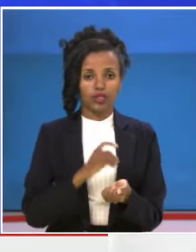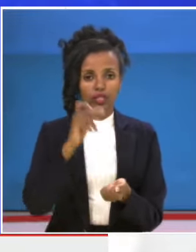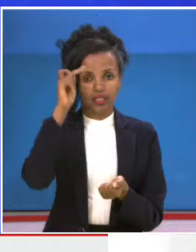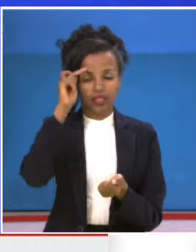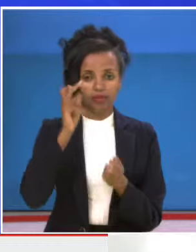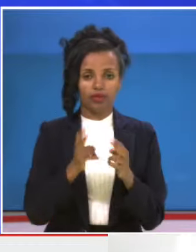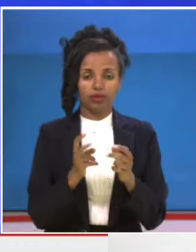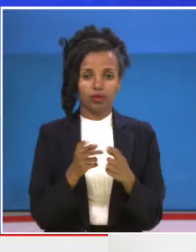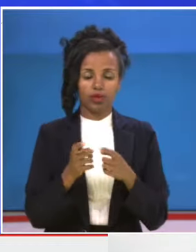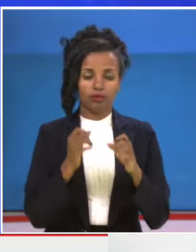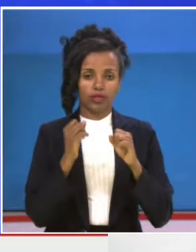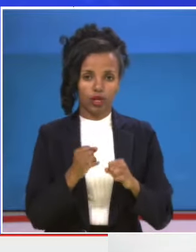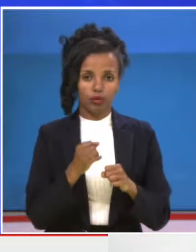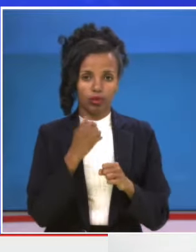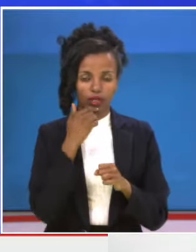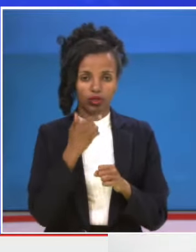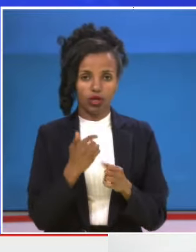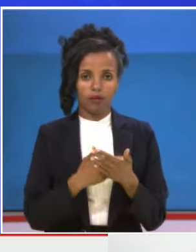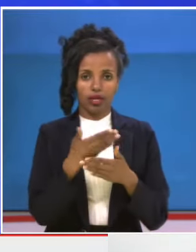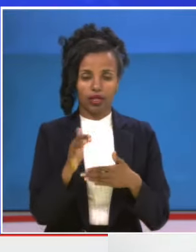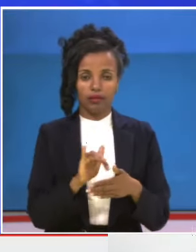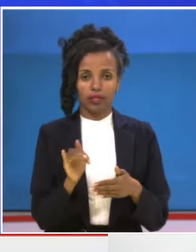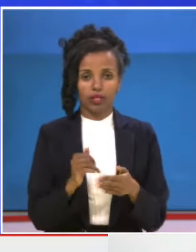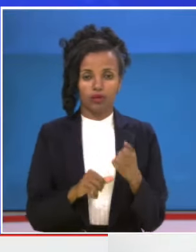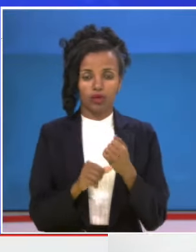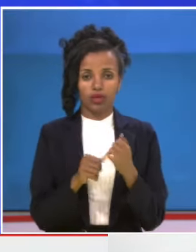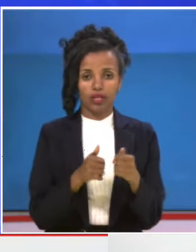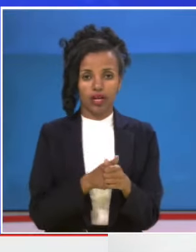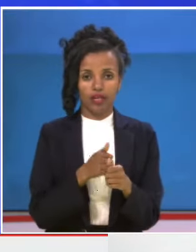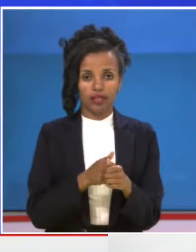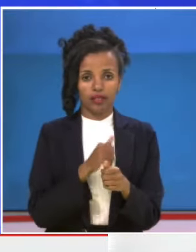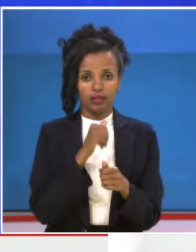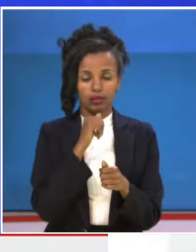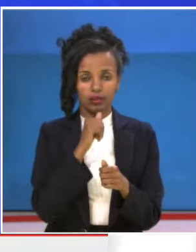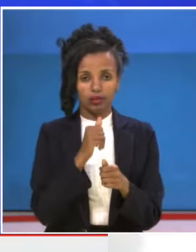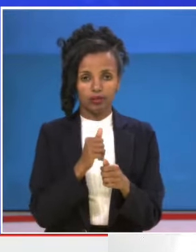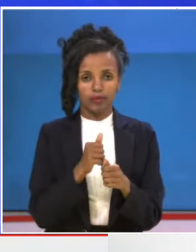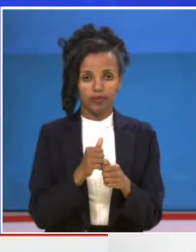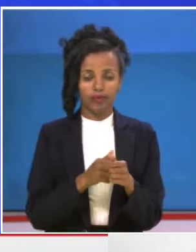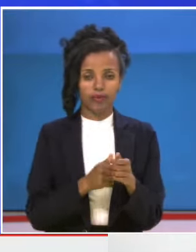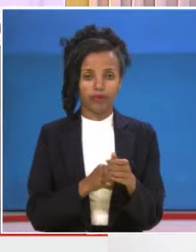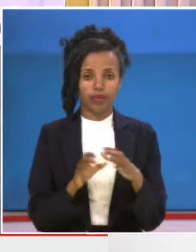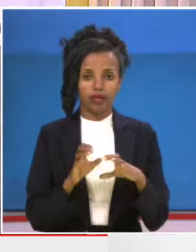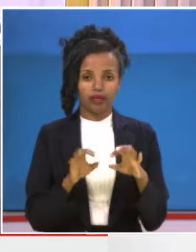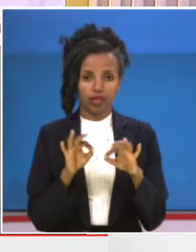ገልጸዋል። በቀጣይ መሰል ጉዳቶች እንዳይከሰቱ ቅርብ ክትትልና ቁጥጥር ማድረግ ያስፈልጋልን ብለዋል።